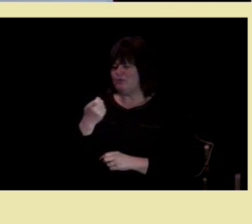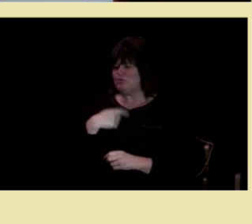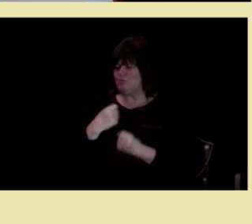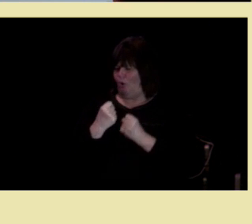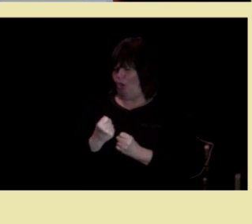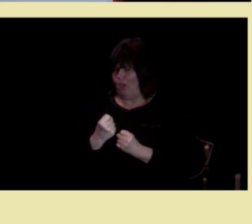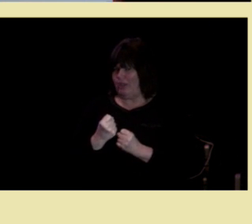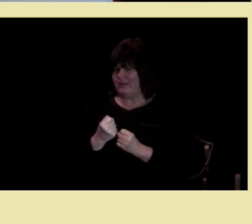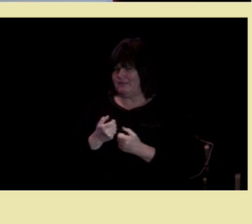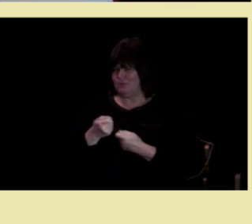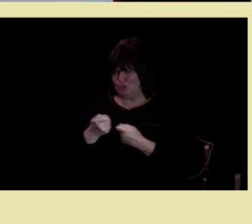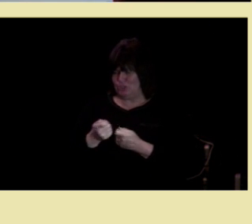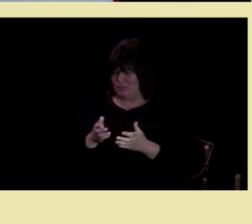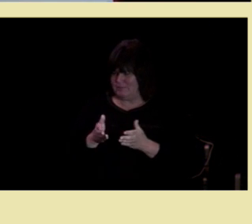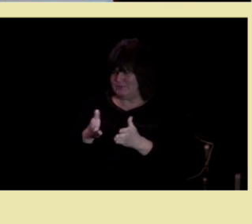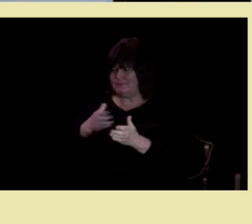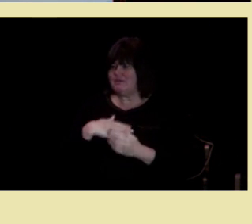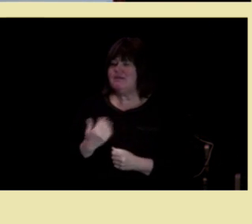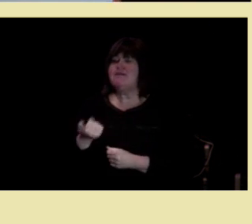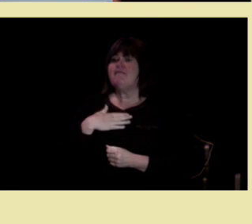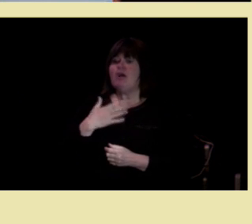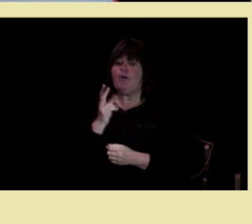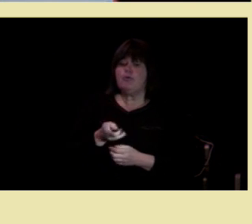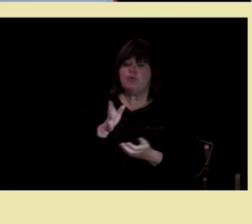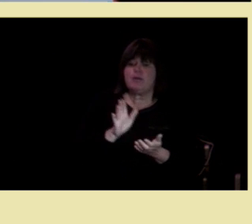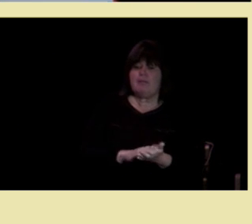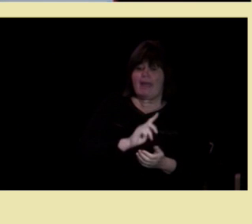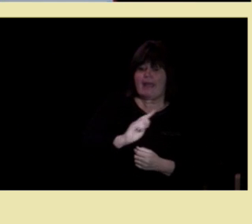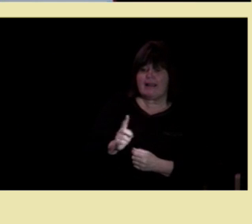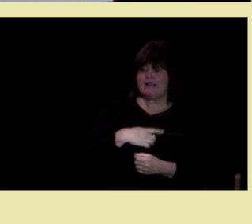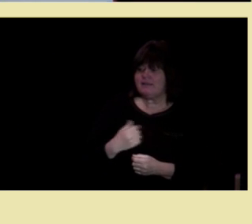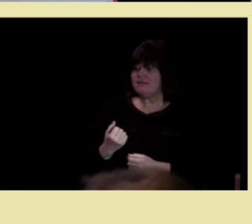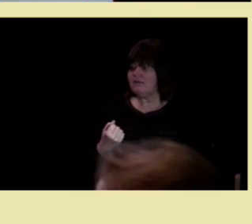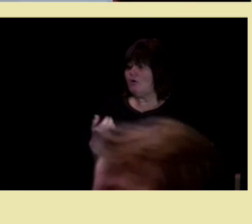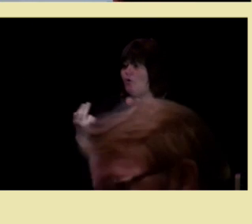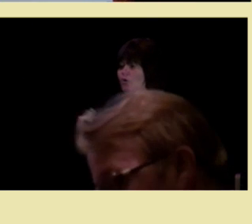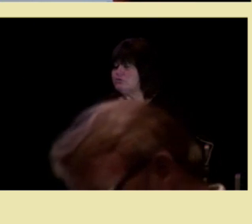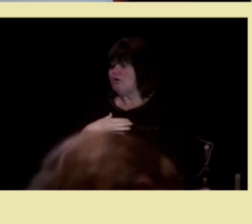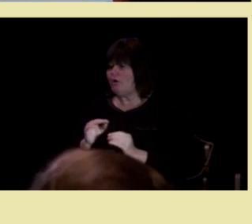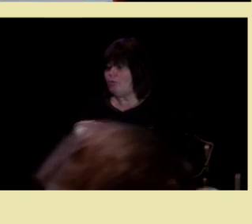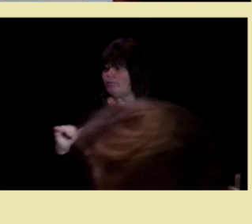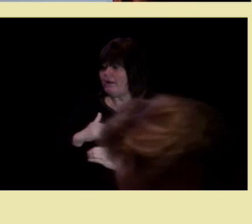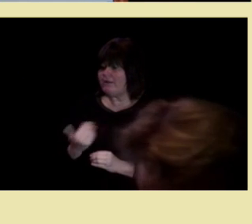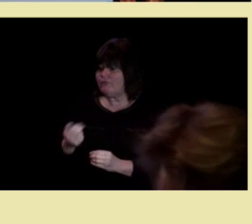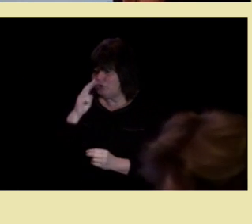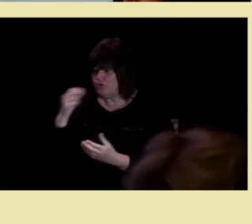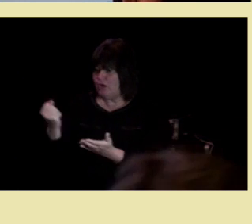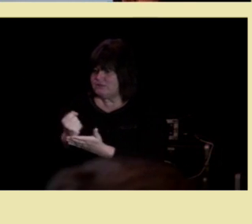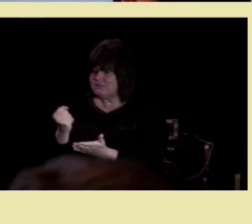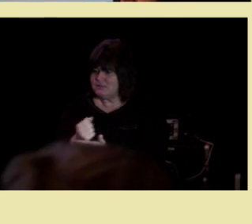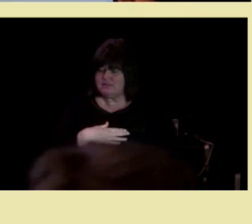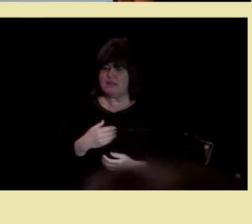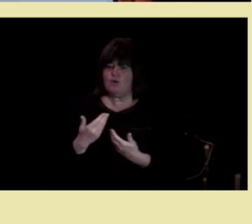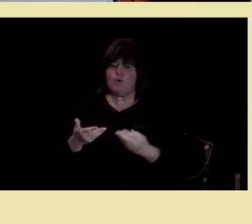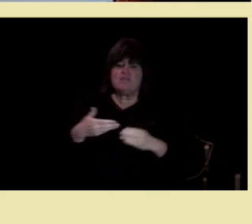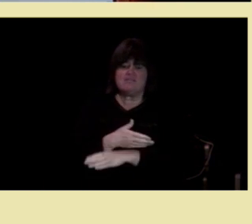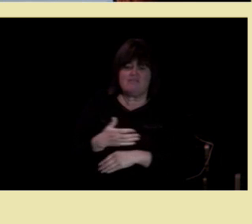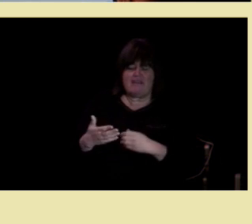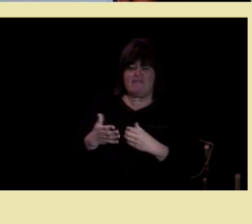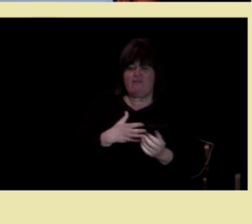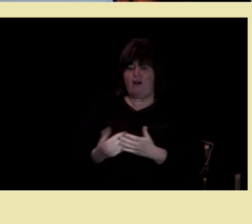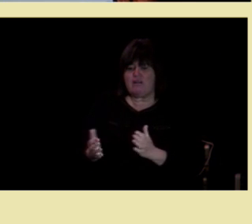Vi har brukeren med hele tiden, vi kjører opplæring for nyansatte, gi tverrfaglig samarbeid, for det handler ikke bare om strukturen, men